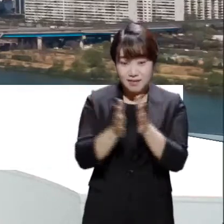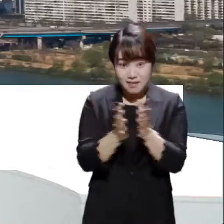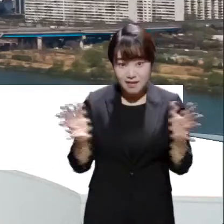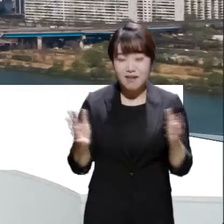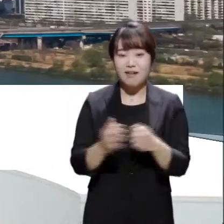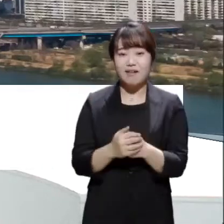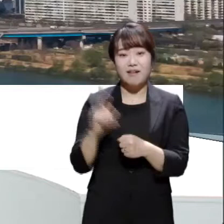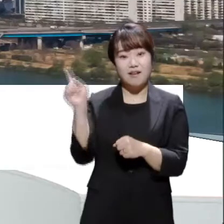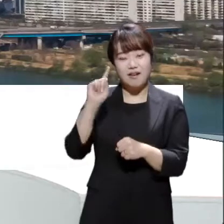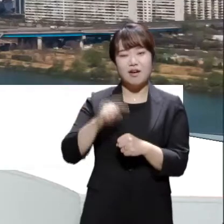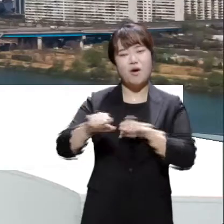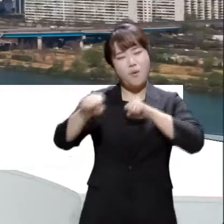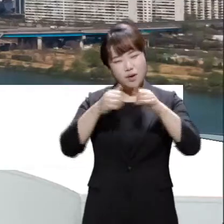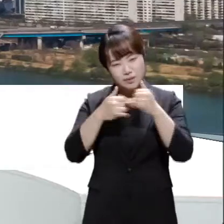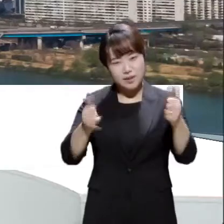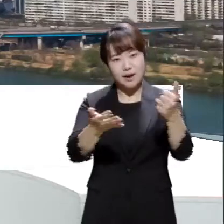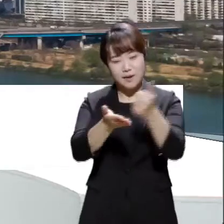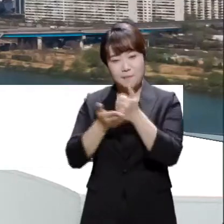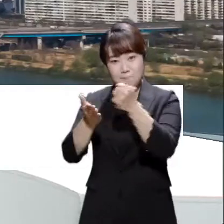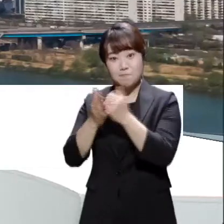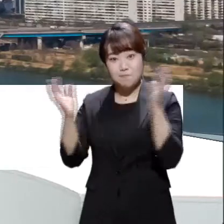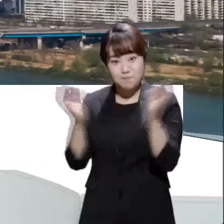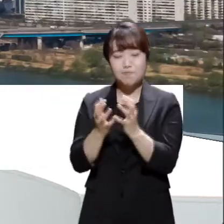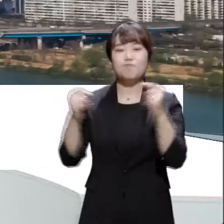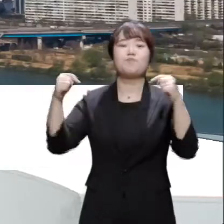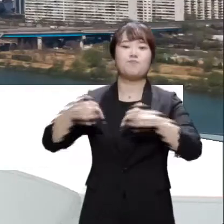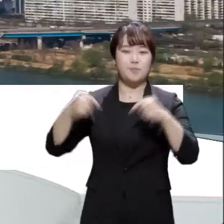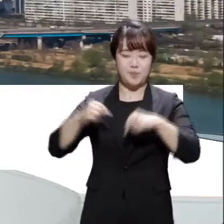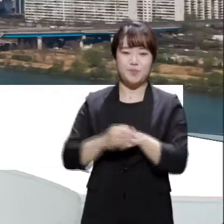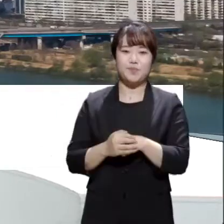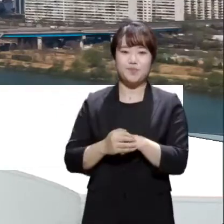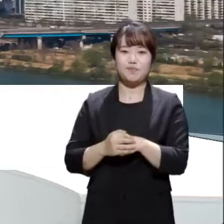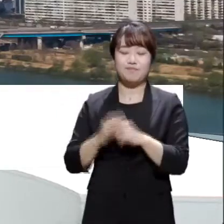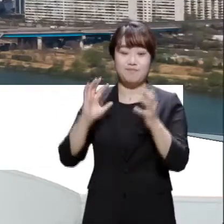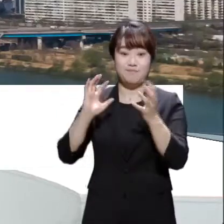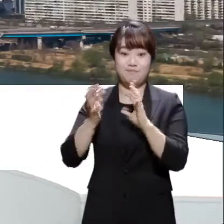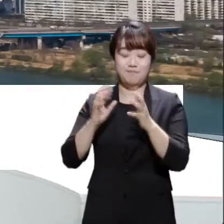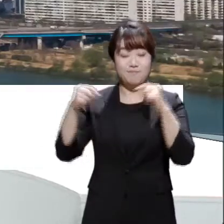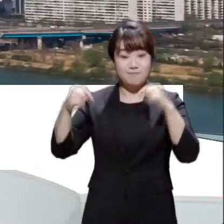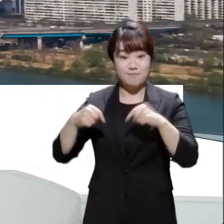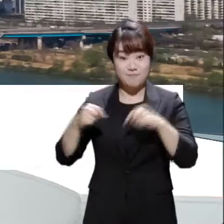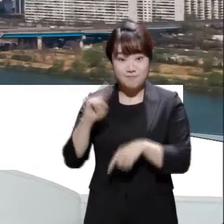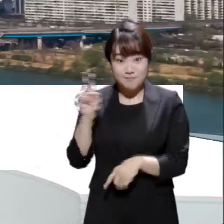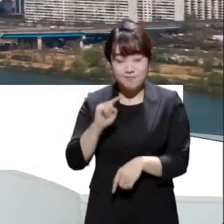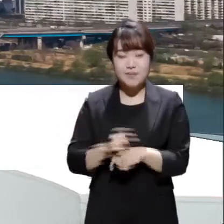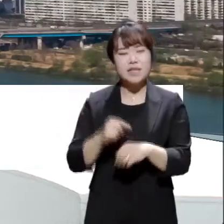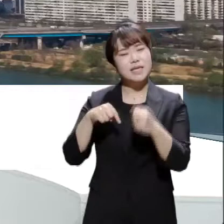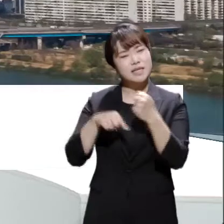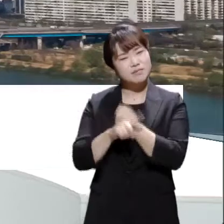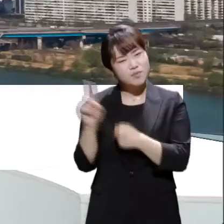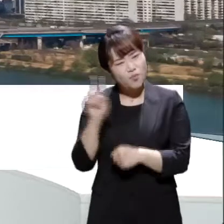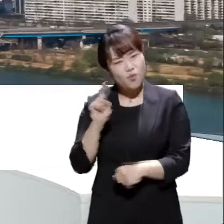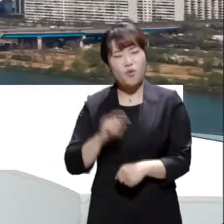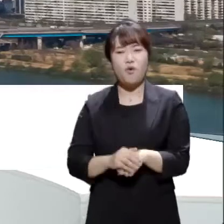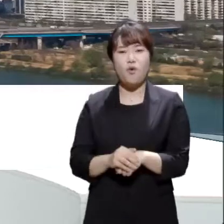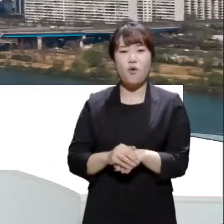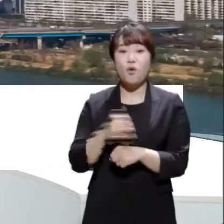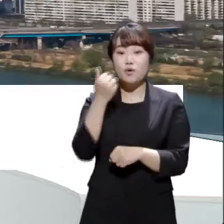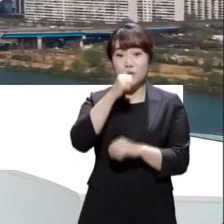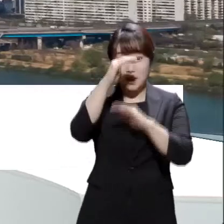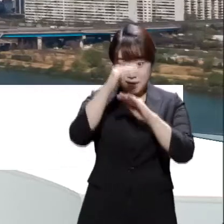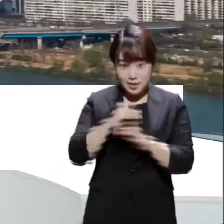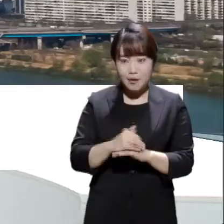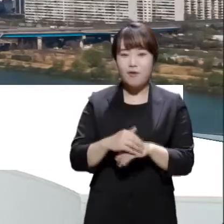시민사회 단체와 또 여러 활동가들의 힘만으로 기획되고 또 진행된 행사인데요. 네, 이 행사의 의미와 또 행사에 대한